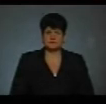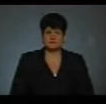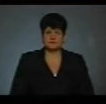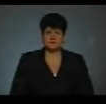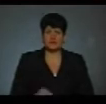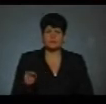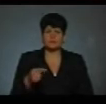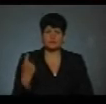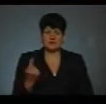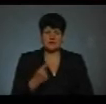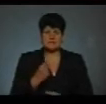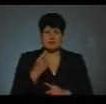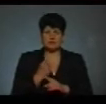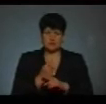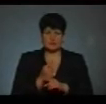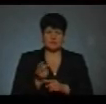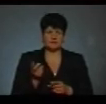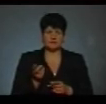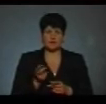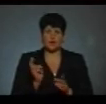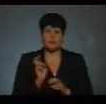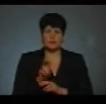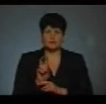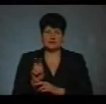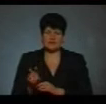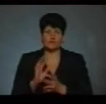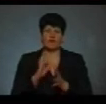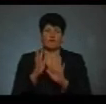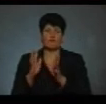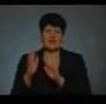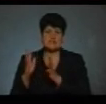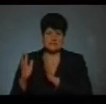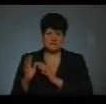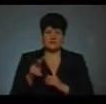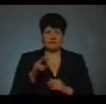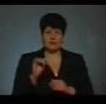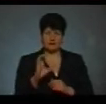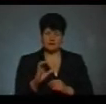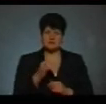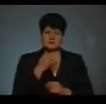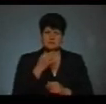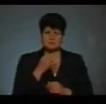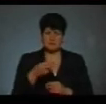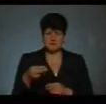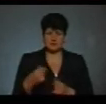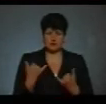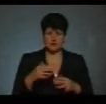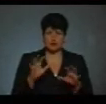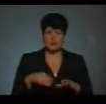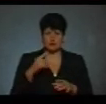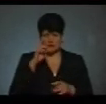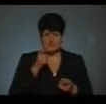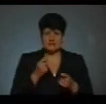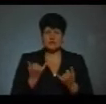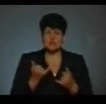На Тернопільщині заборонили відвідувати ліси. Розпорядження про це підписав голова обласної державної адміністрації Володимир Труш. Відсьогодні